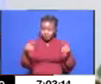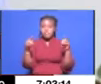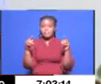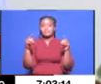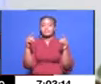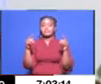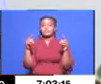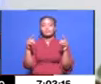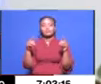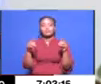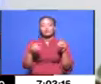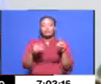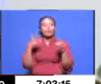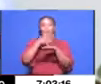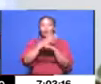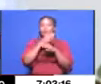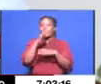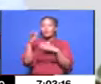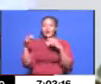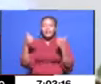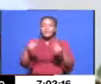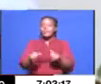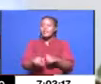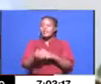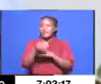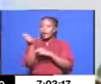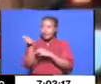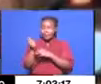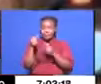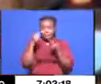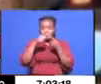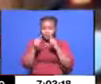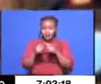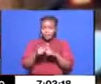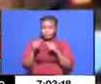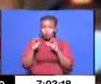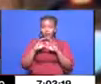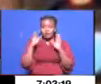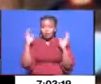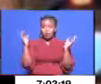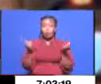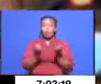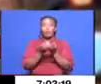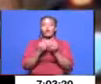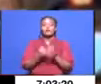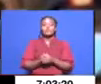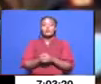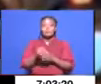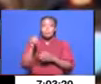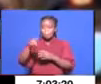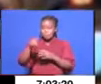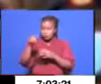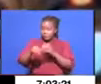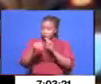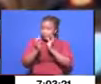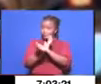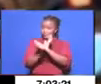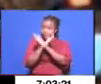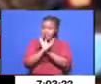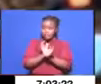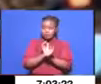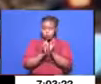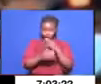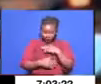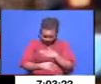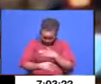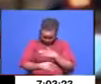kushinda viwango ambavyo dunia itashangaa. This complex, Your Excellency, we